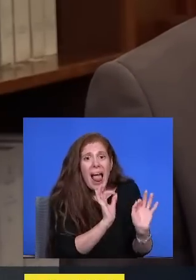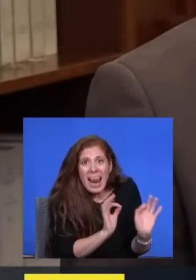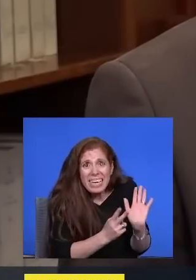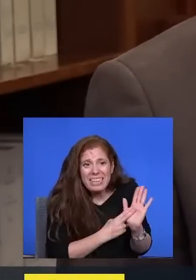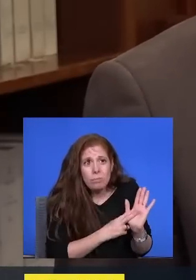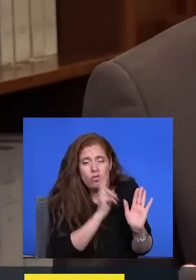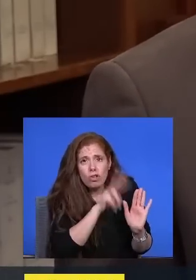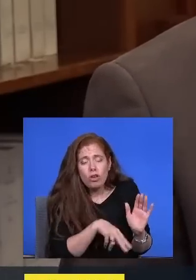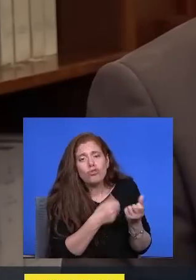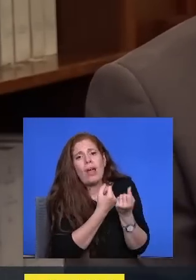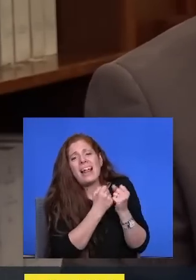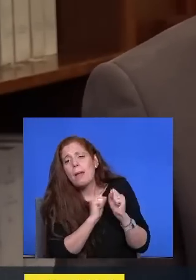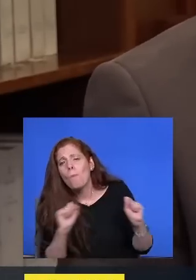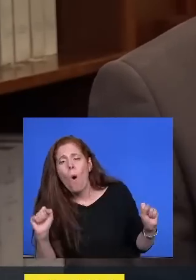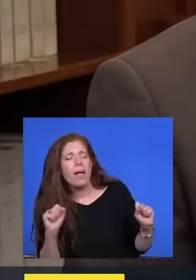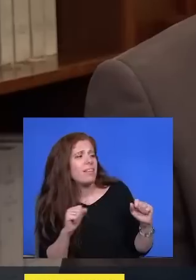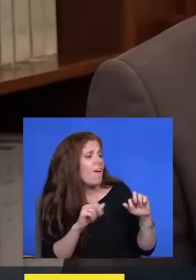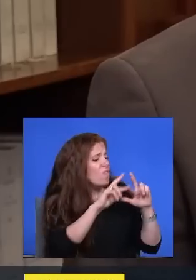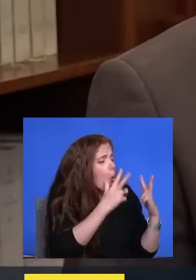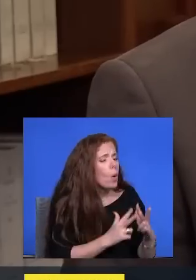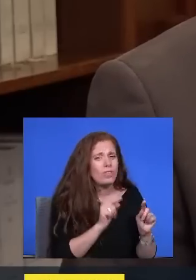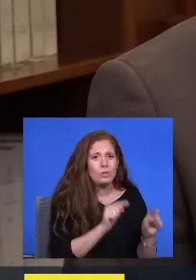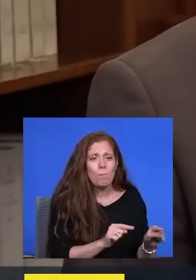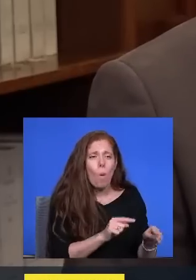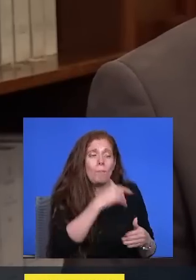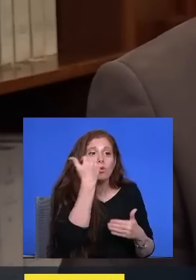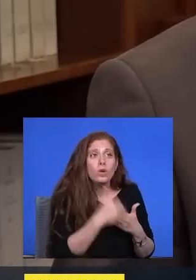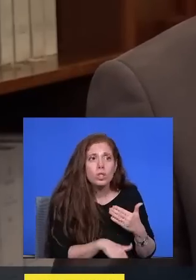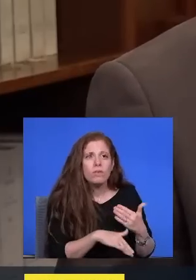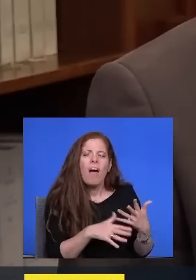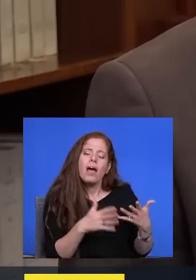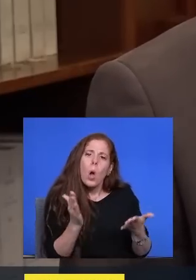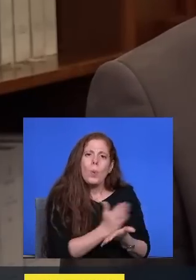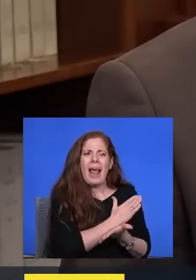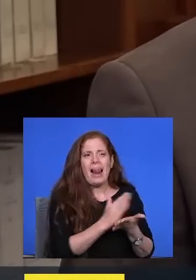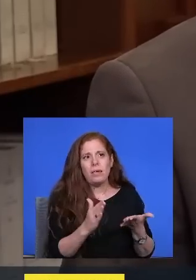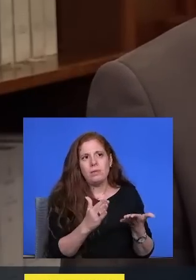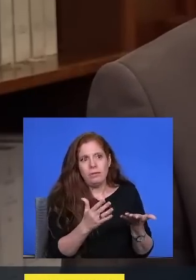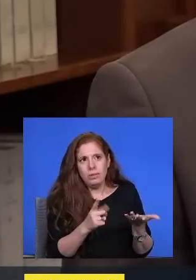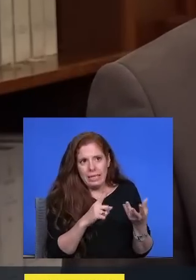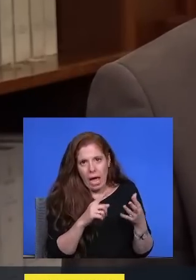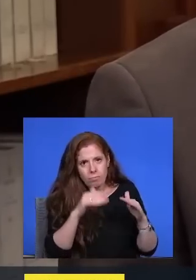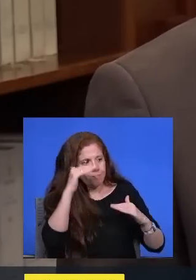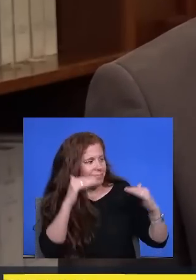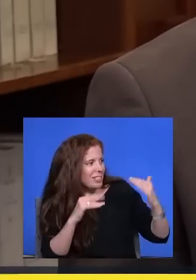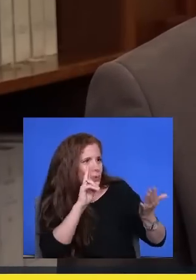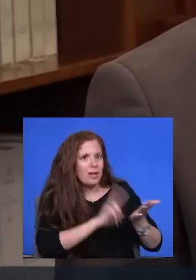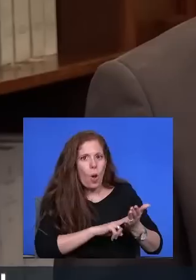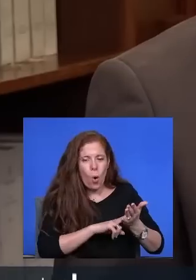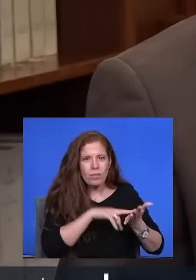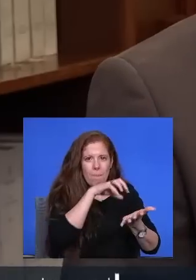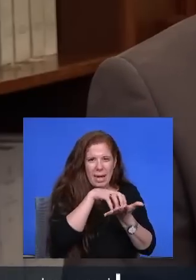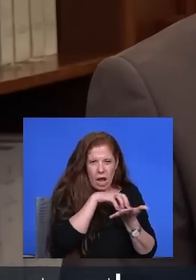של הדמוקרטיה ועל האופן שבו אנחנו בסופו של דבר נגבש את האיזון הנכון בין הרשויות